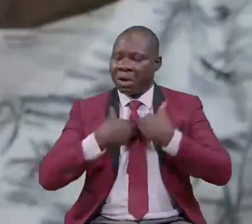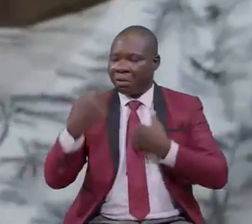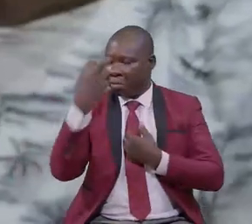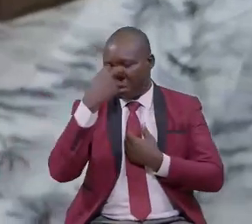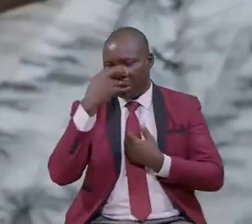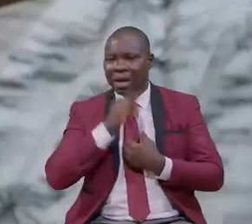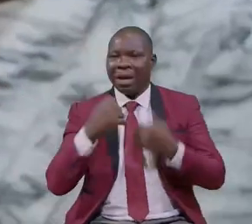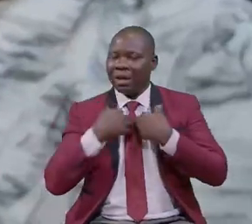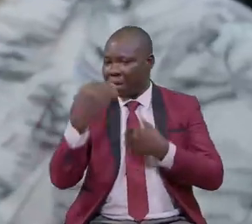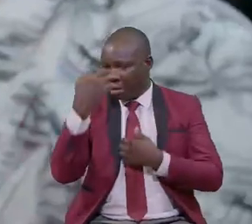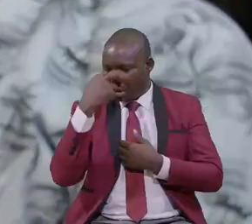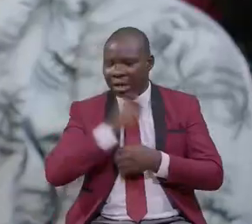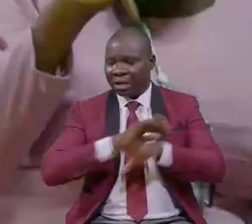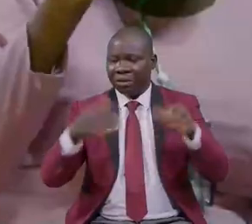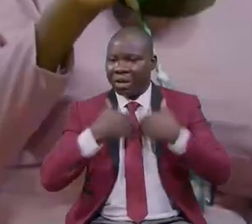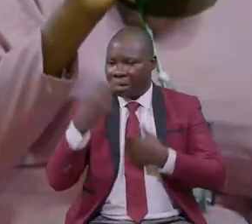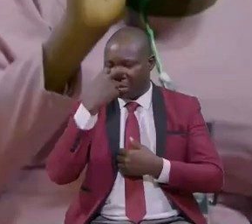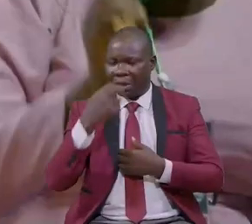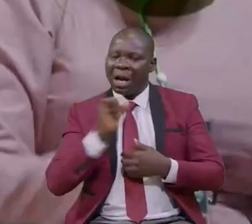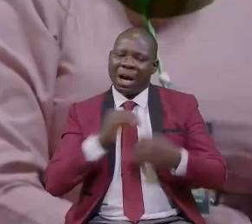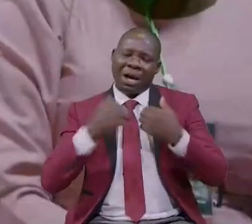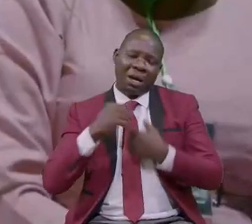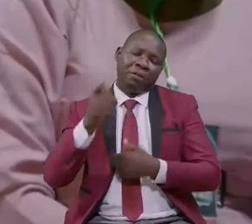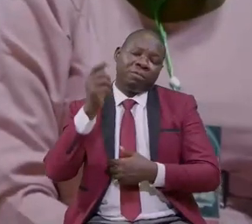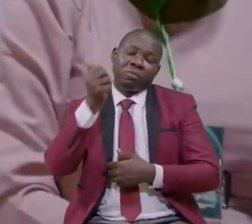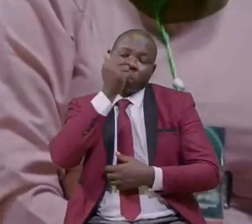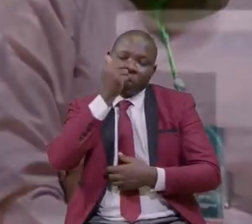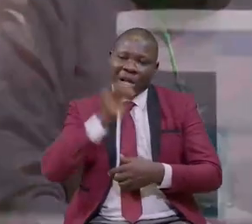l'aveuglement. J'ai la surdité. Non, moi, je n'ai pas la surdité.